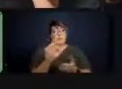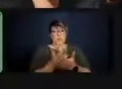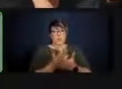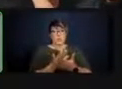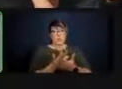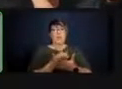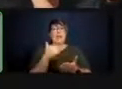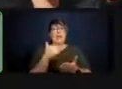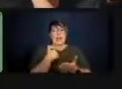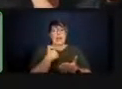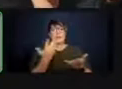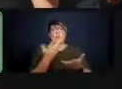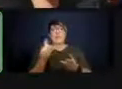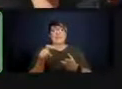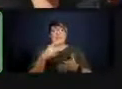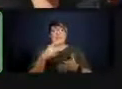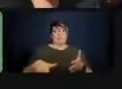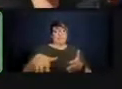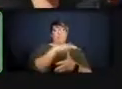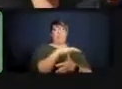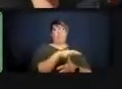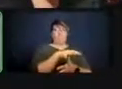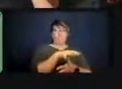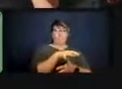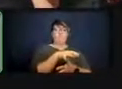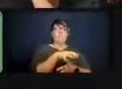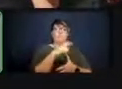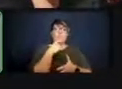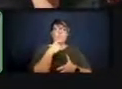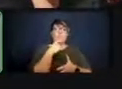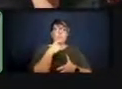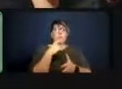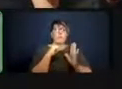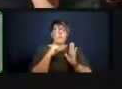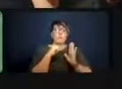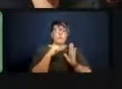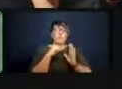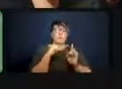Tuna baadhi ya shule ambazo zina mahitaji ya